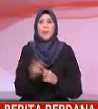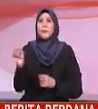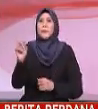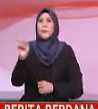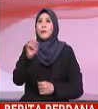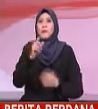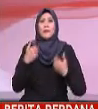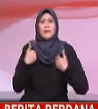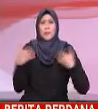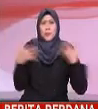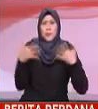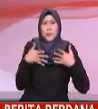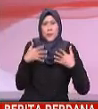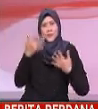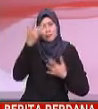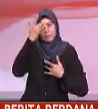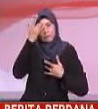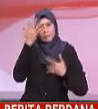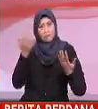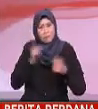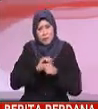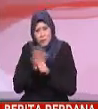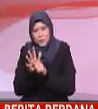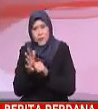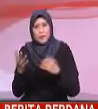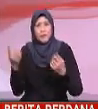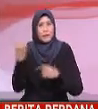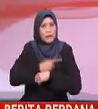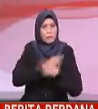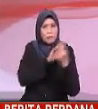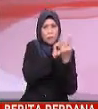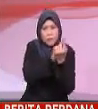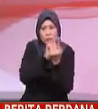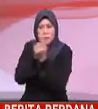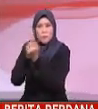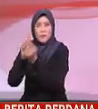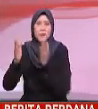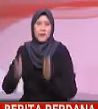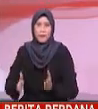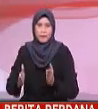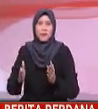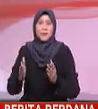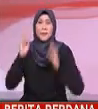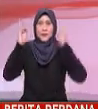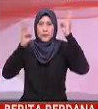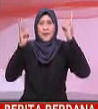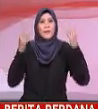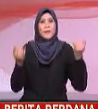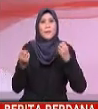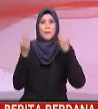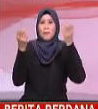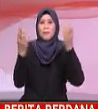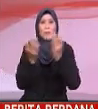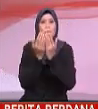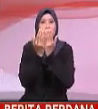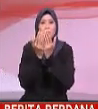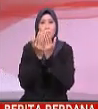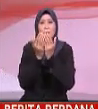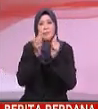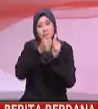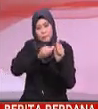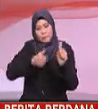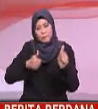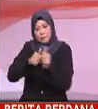mana-mana pun akan rasa takut. Kita berhadapan dengan orang ramai hari-hari. Jadi kita kena banyak berdoa lah. Semoga kita